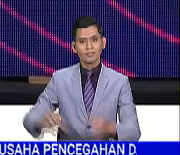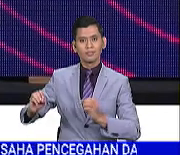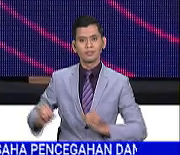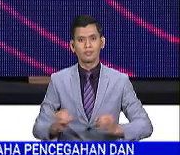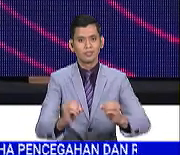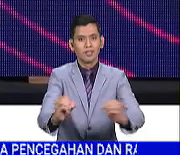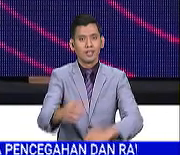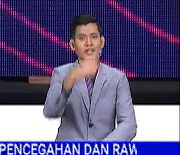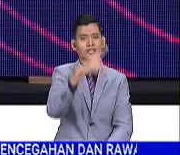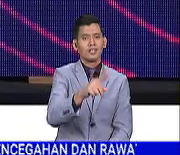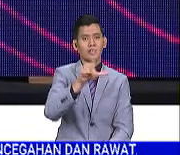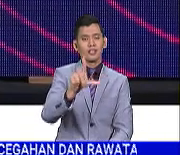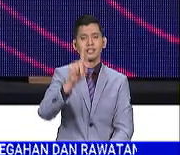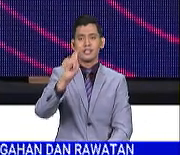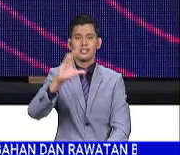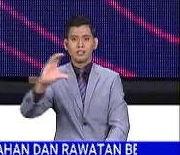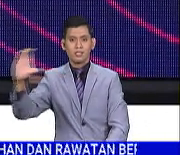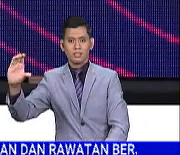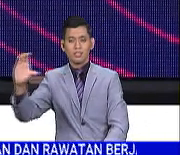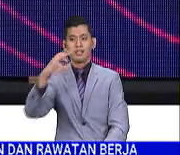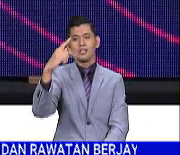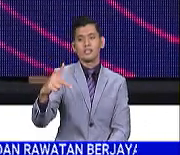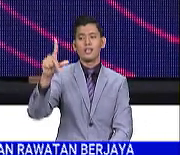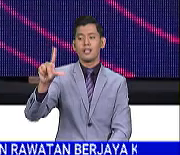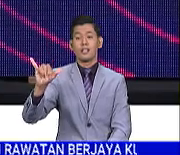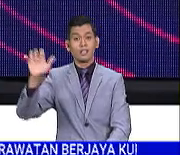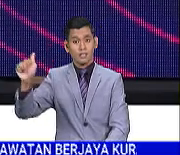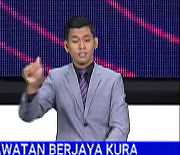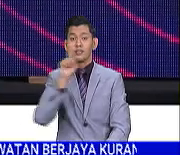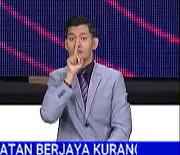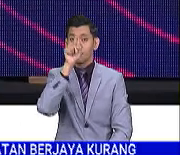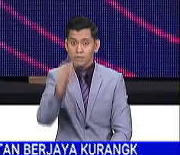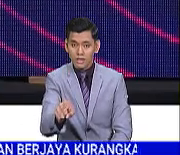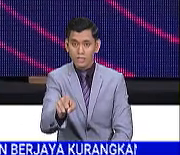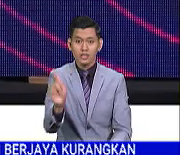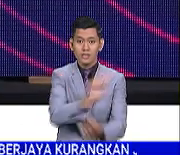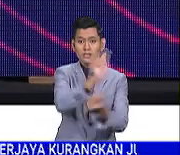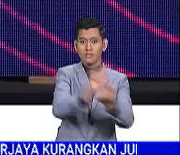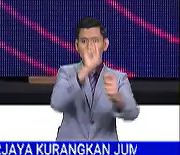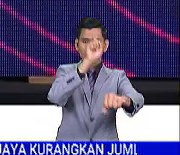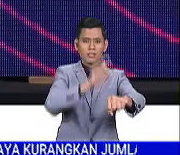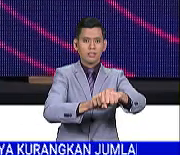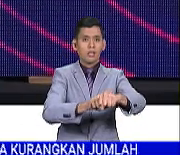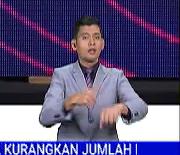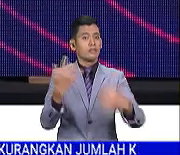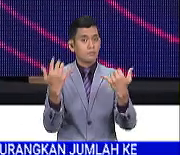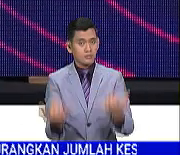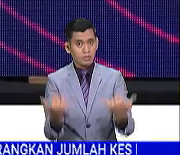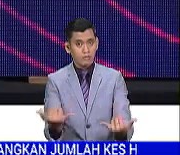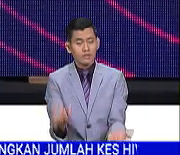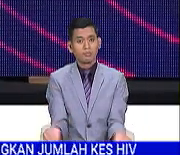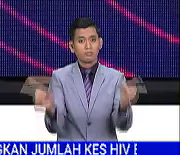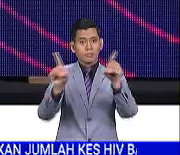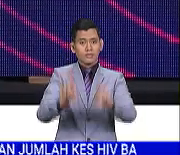Pengoperasian KLATCC, KLIA ini adalah tepat pada masanya, iaitu ketika negara